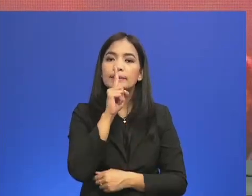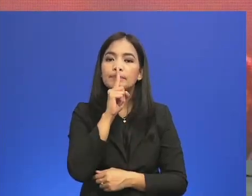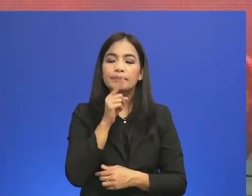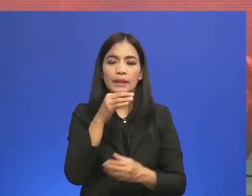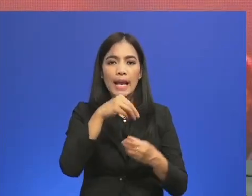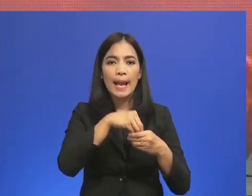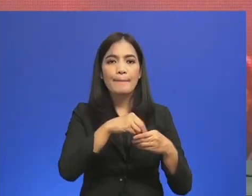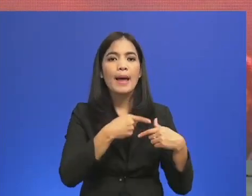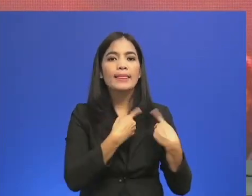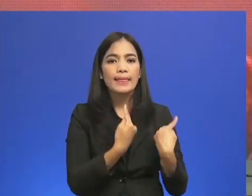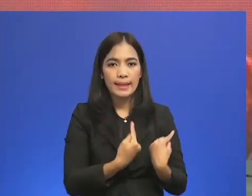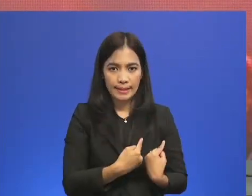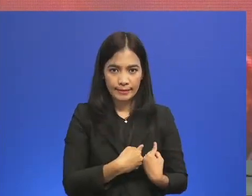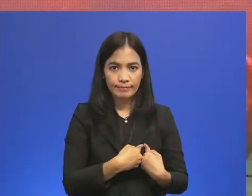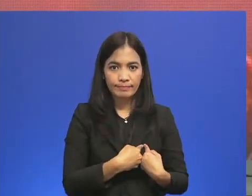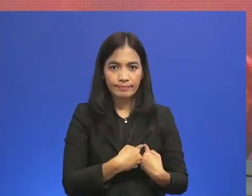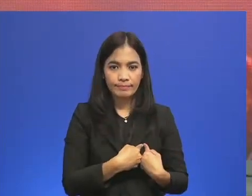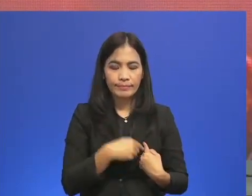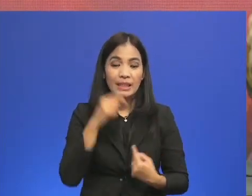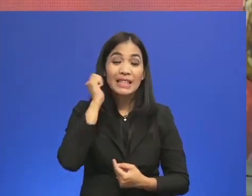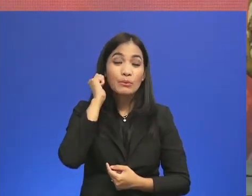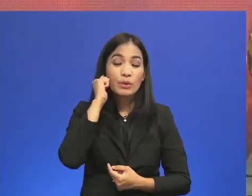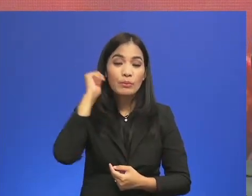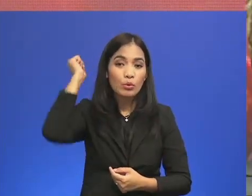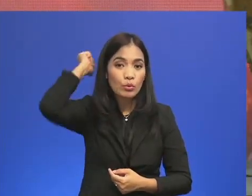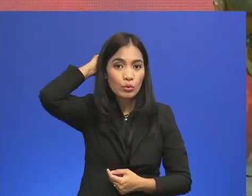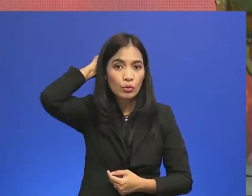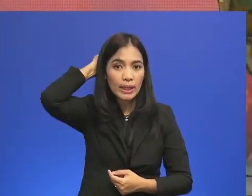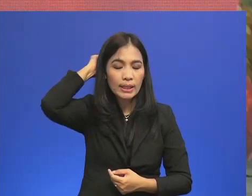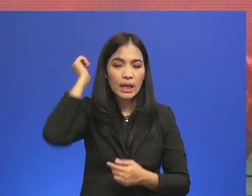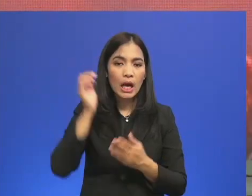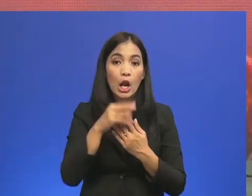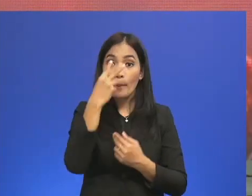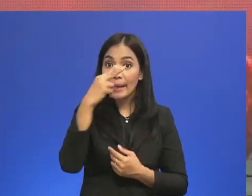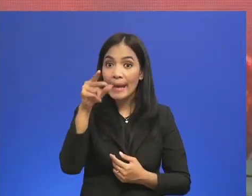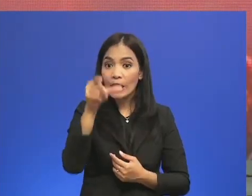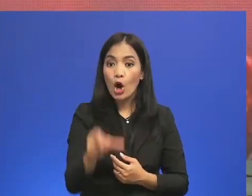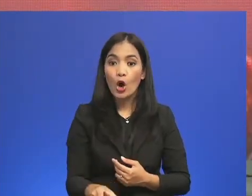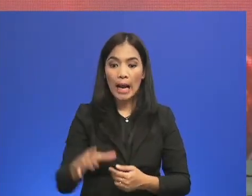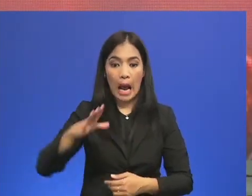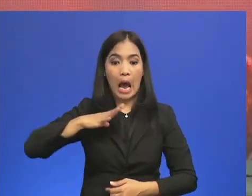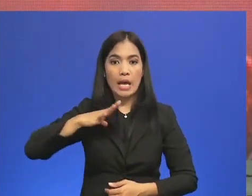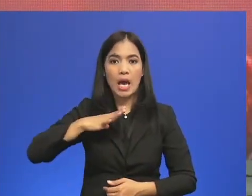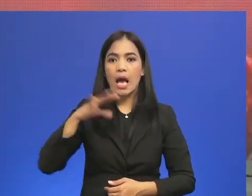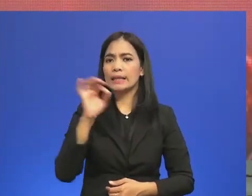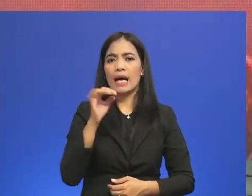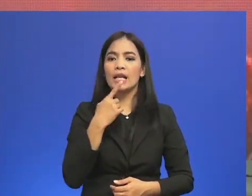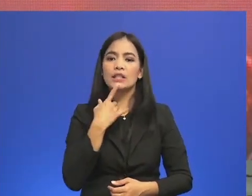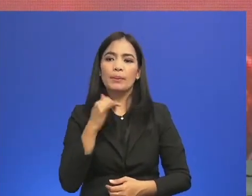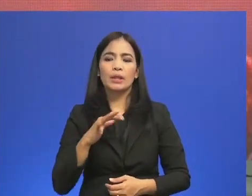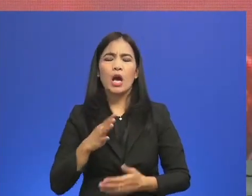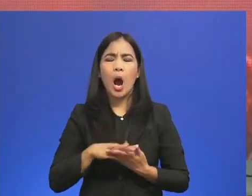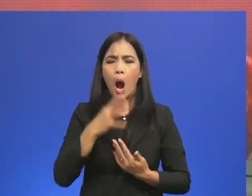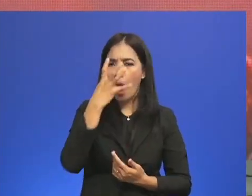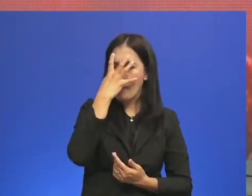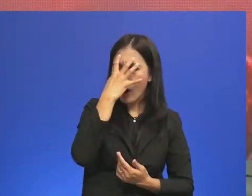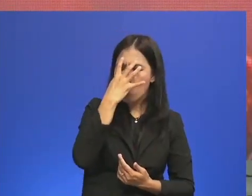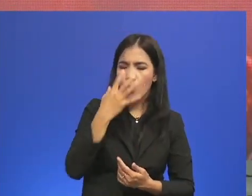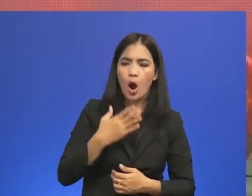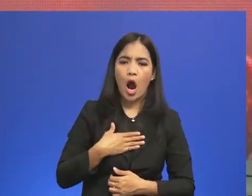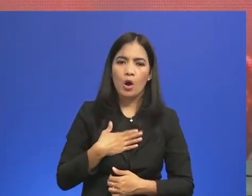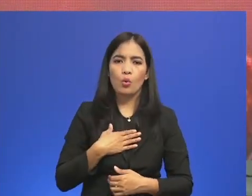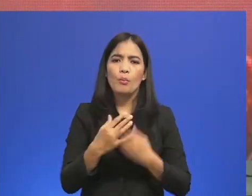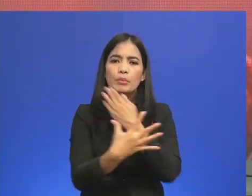hati. Jadi ibu-ibu, kaum wanita, kalau melihat orang kaya, jangan merasa minder dan merasa aku